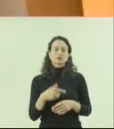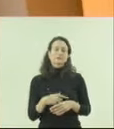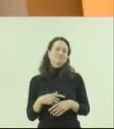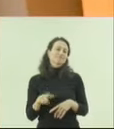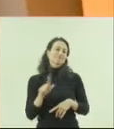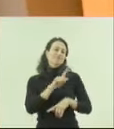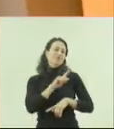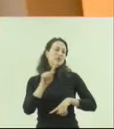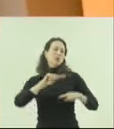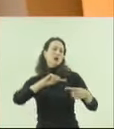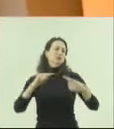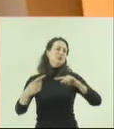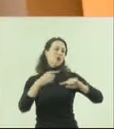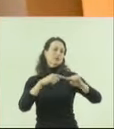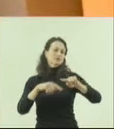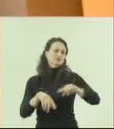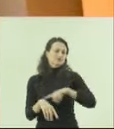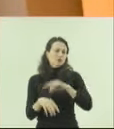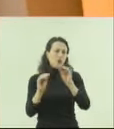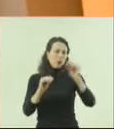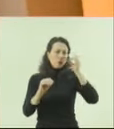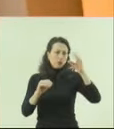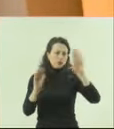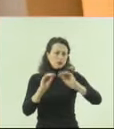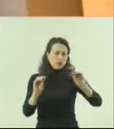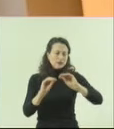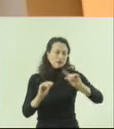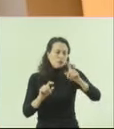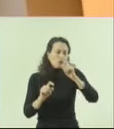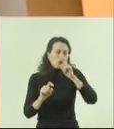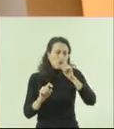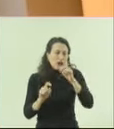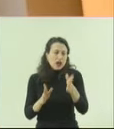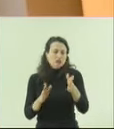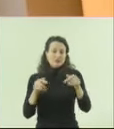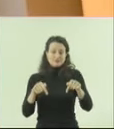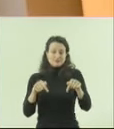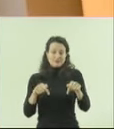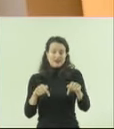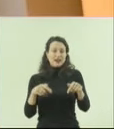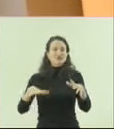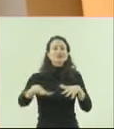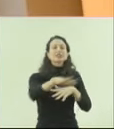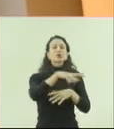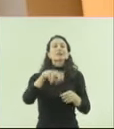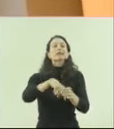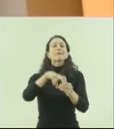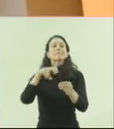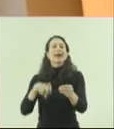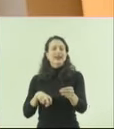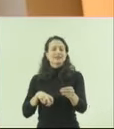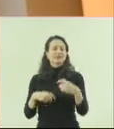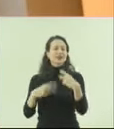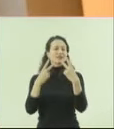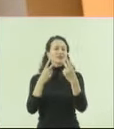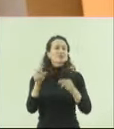затова Европа осъзнава устъпващата си роля. Днес след ситуацията на Брекзит виждаме, че нямаме европейски